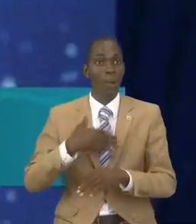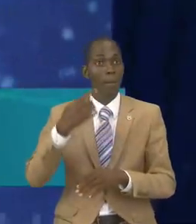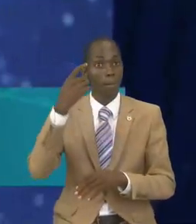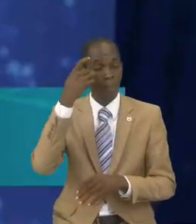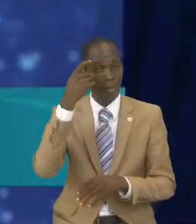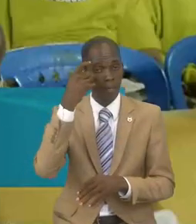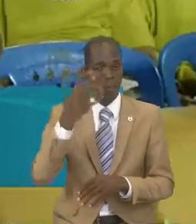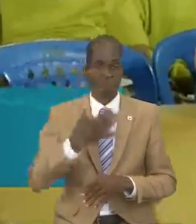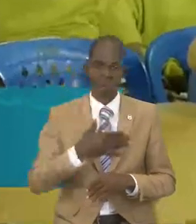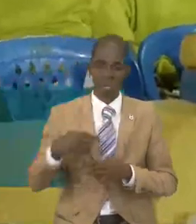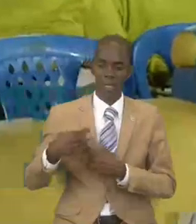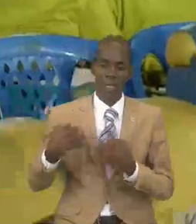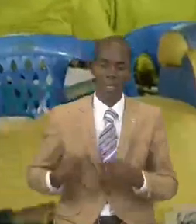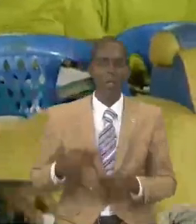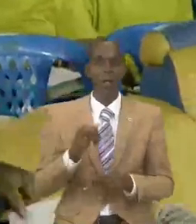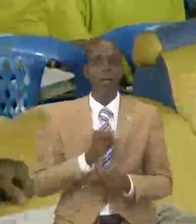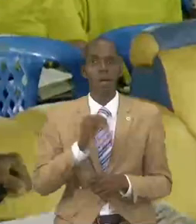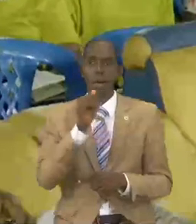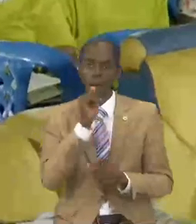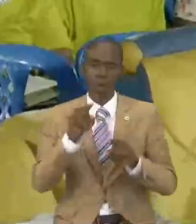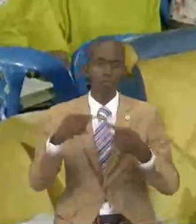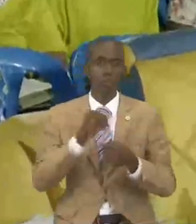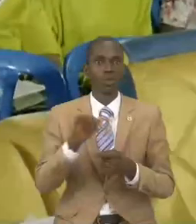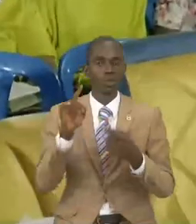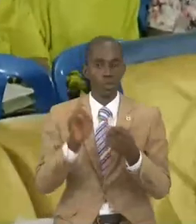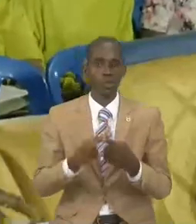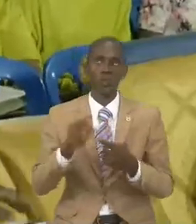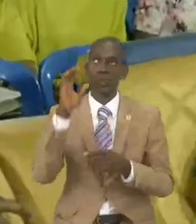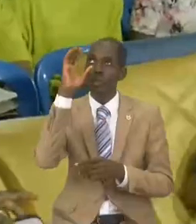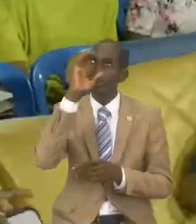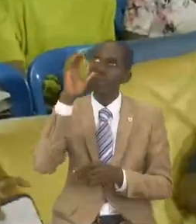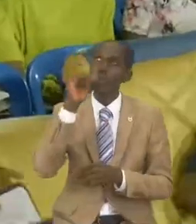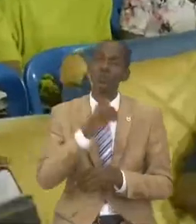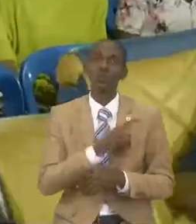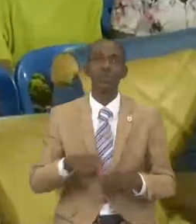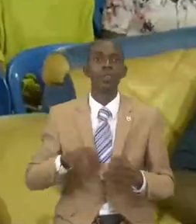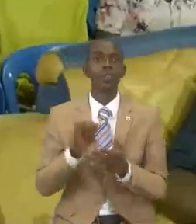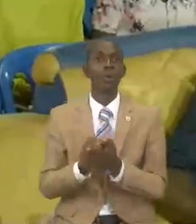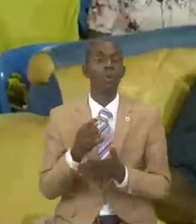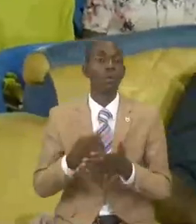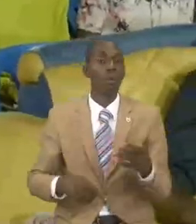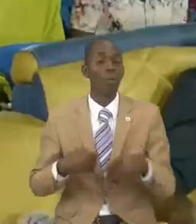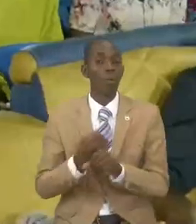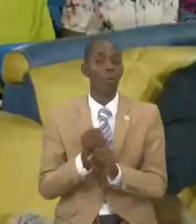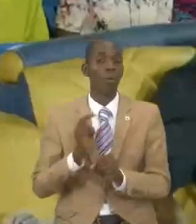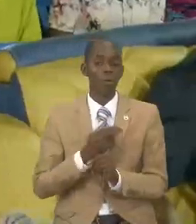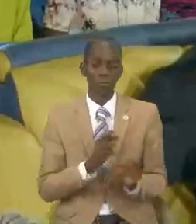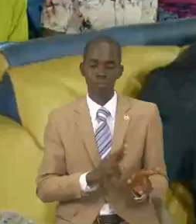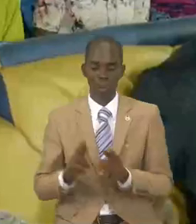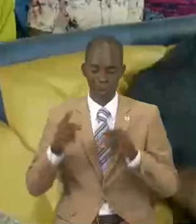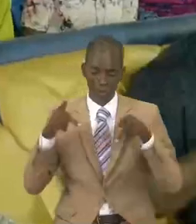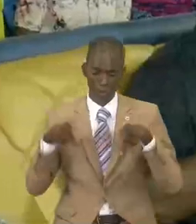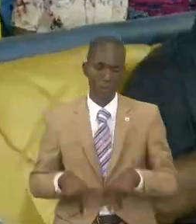Je tournai ma pensée, je tournais mon cœur, que je voulais chercher le Seigneur. C'est ça qui nous rend prêts,